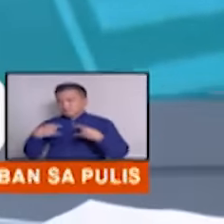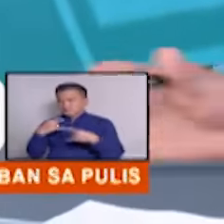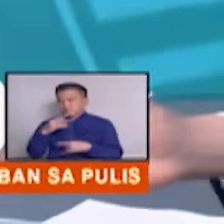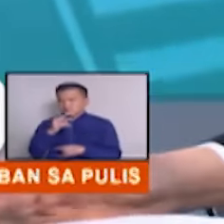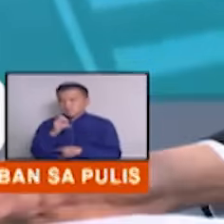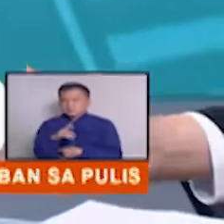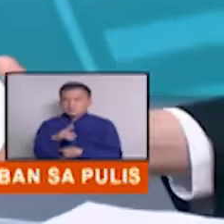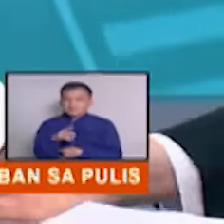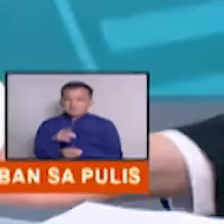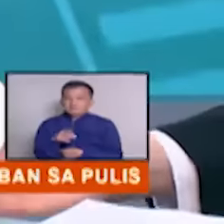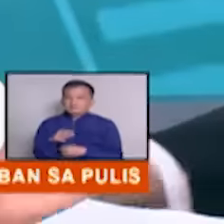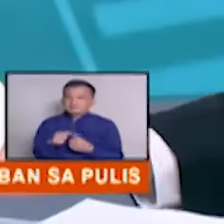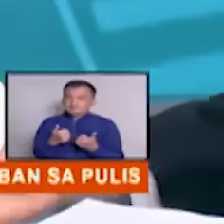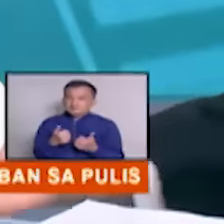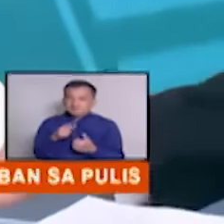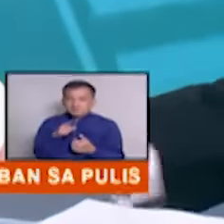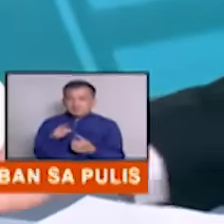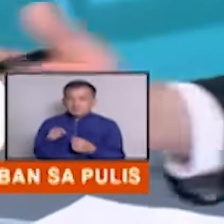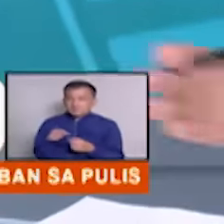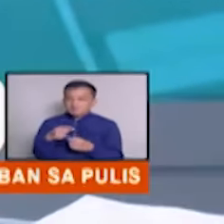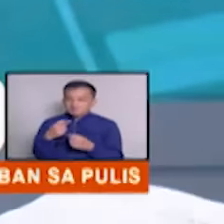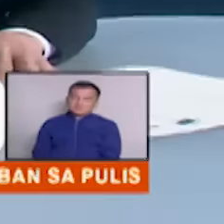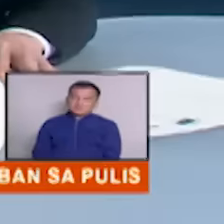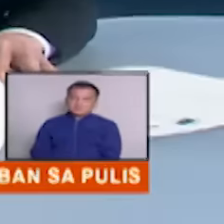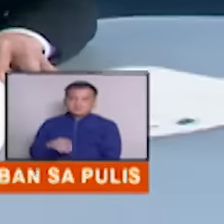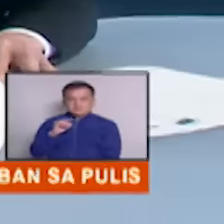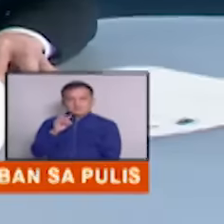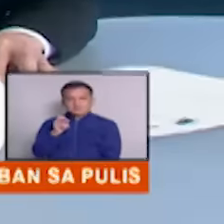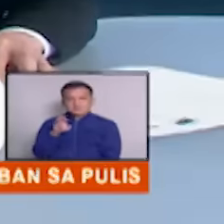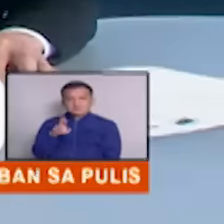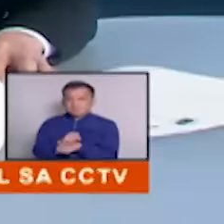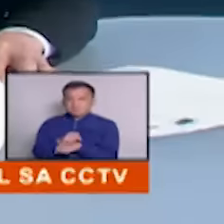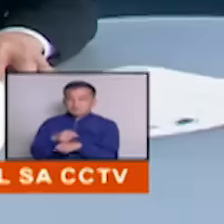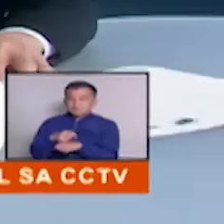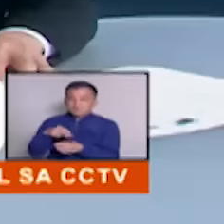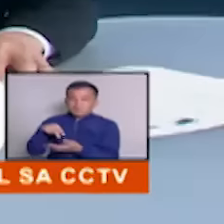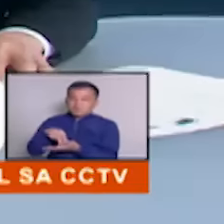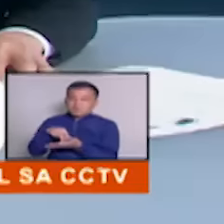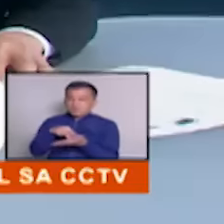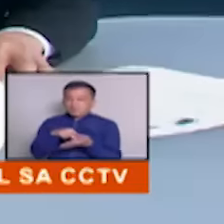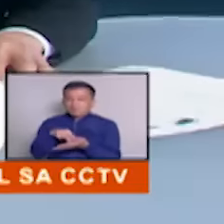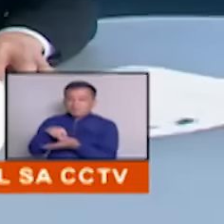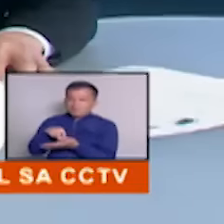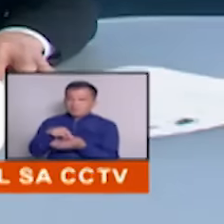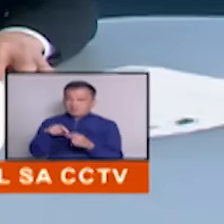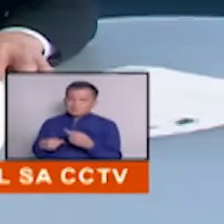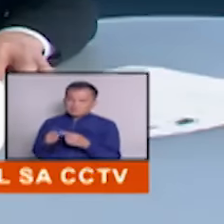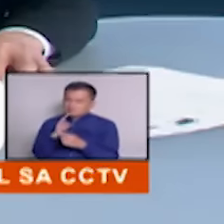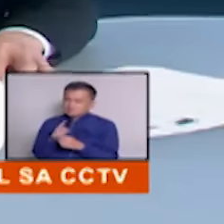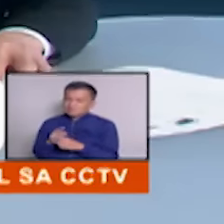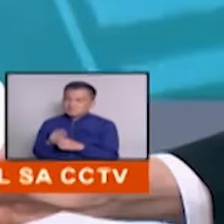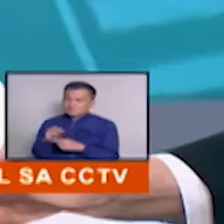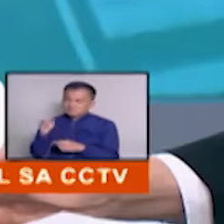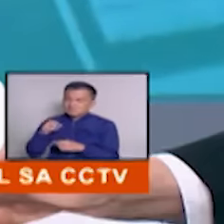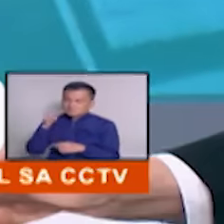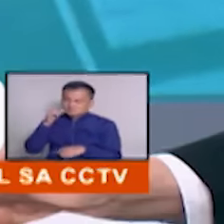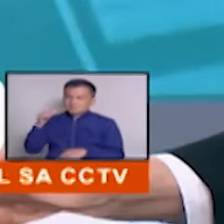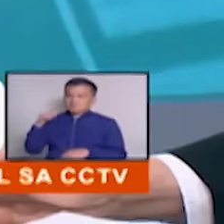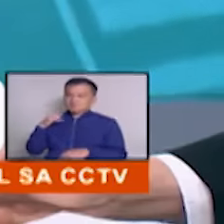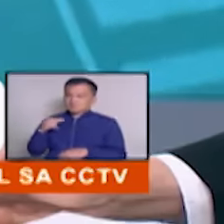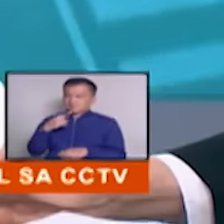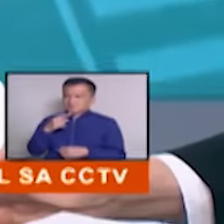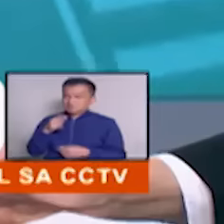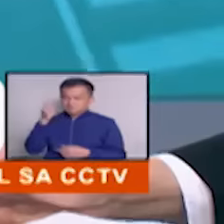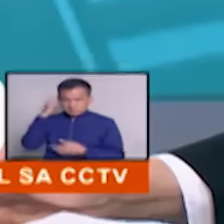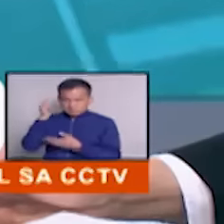DNR. Nurse ka eh. Di dapat doon ka sa mga may kinalaman sa health. Anong trabaho mo ngayon sa DNR? Actually, ngayon wala po talaga. Yesterday po,